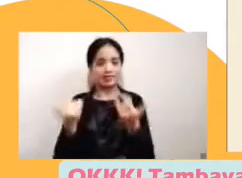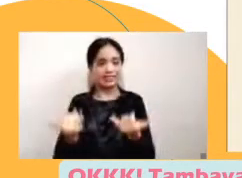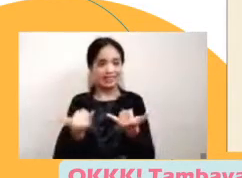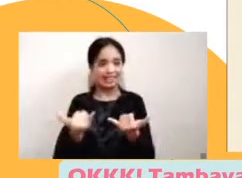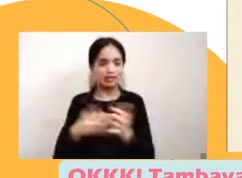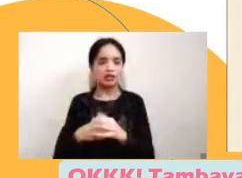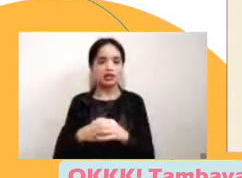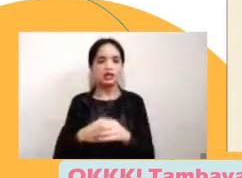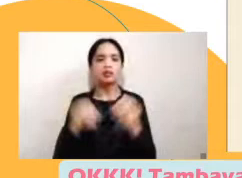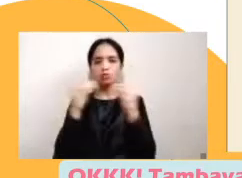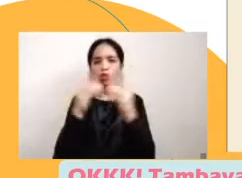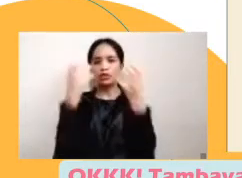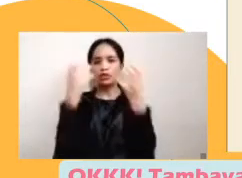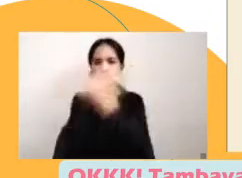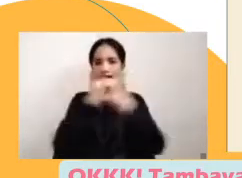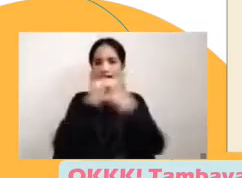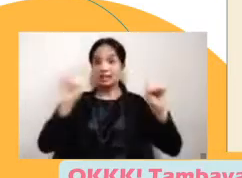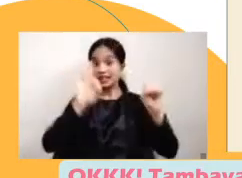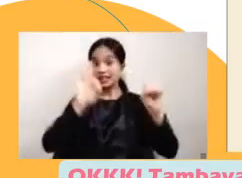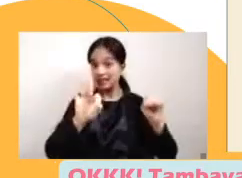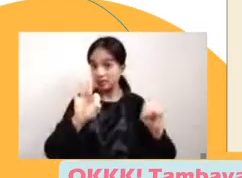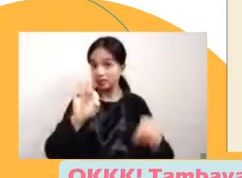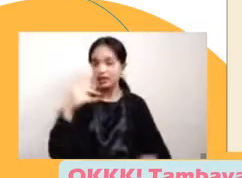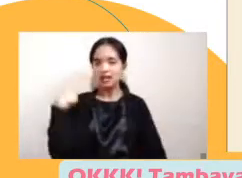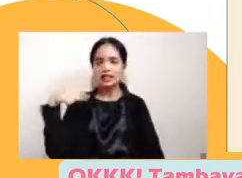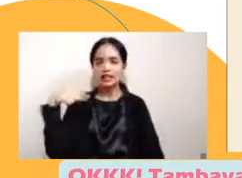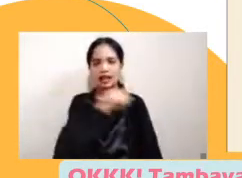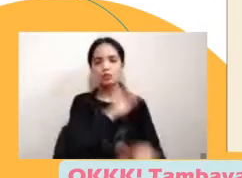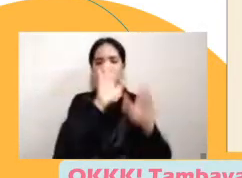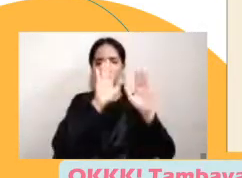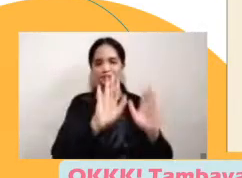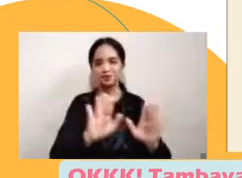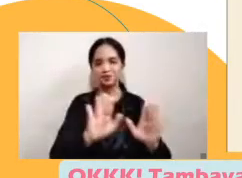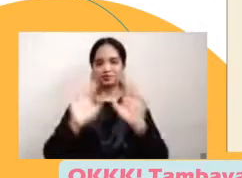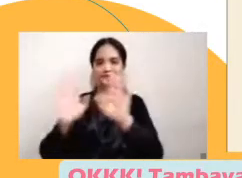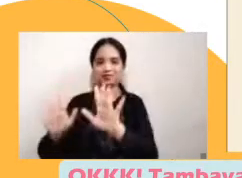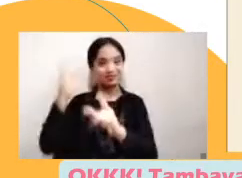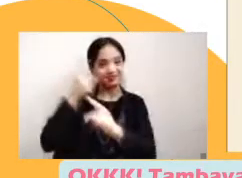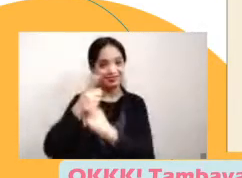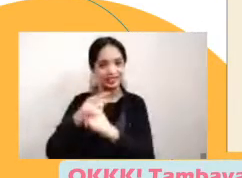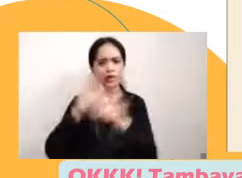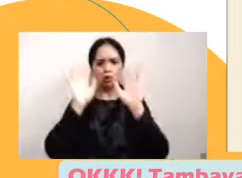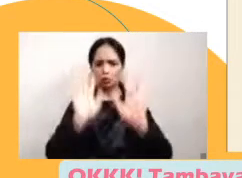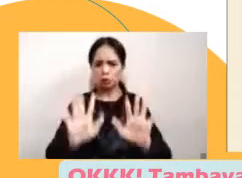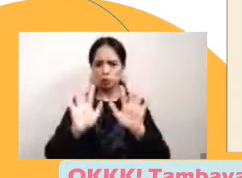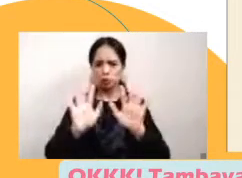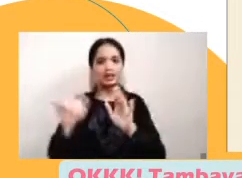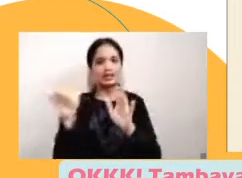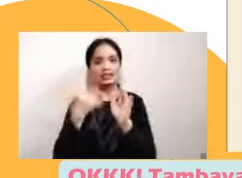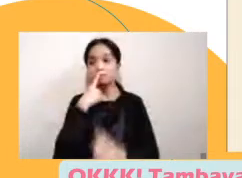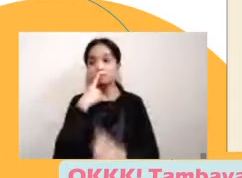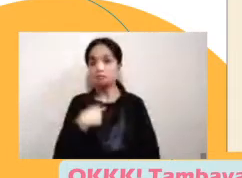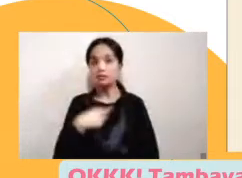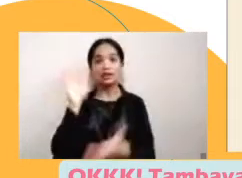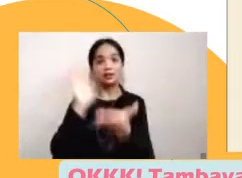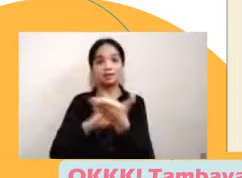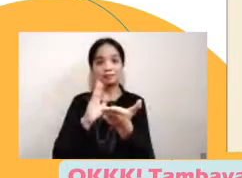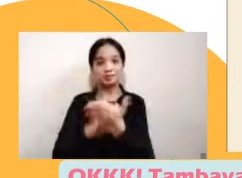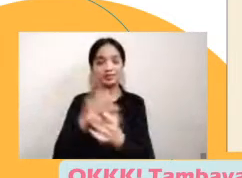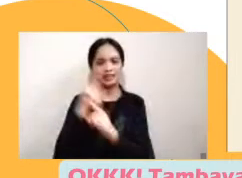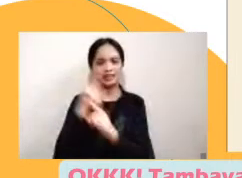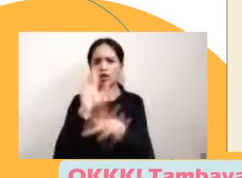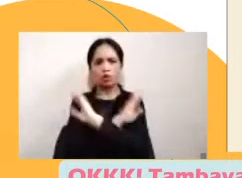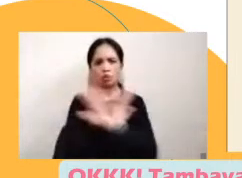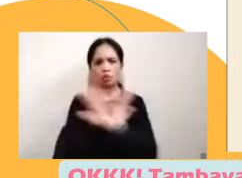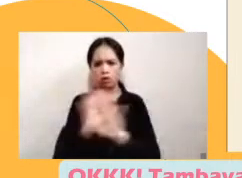mas ligtas pag tayo ay kalmado, no? 'Di ba? Parang sinasabi nga sa atin sa school, no? Don't